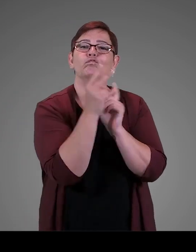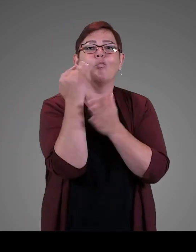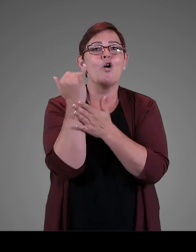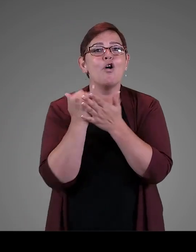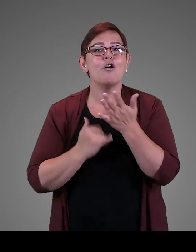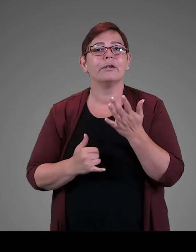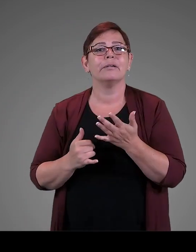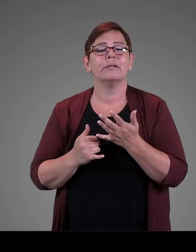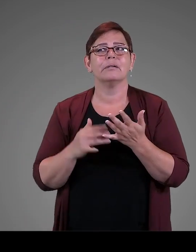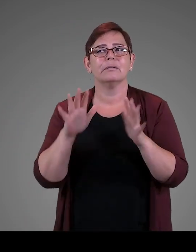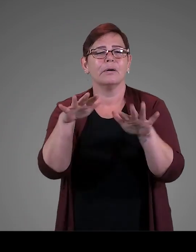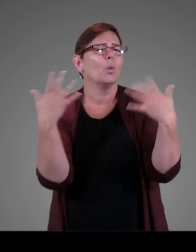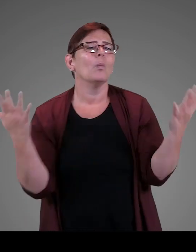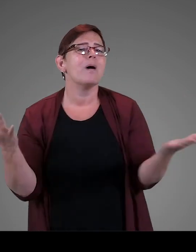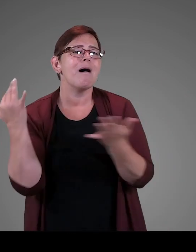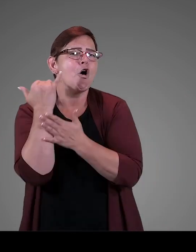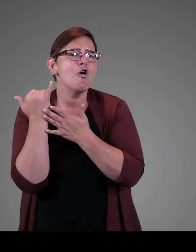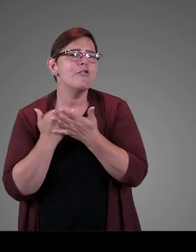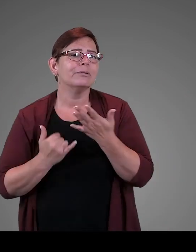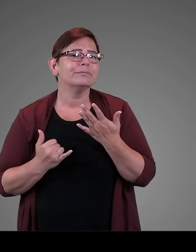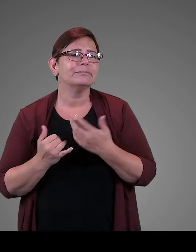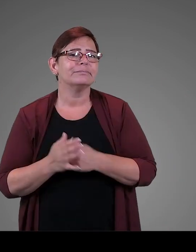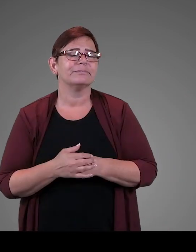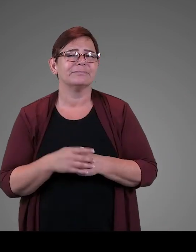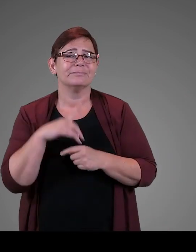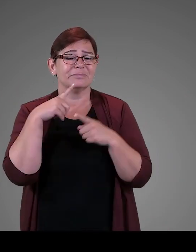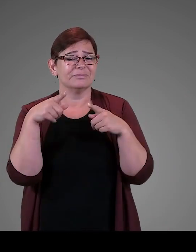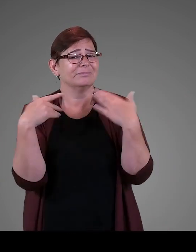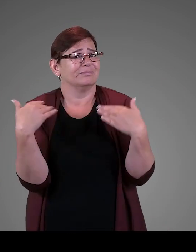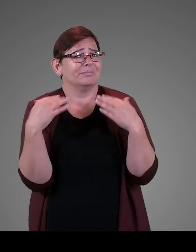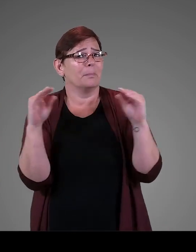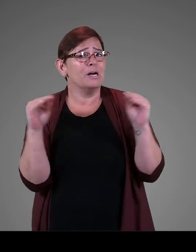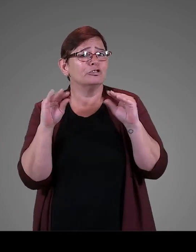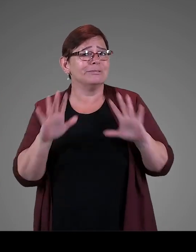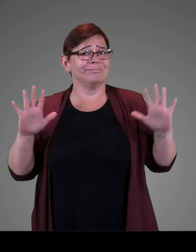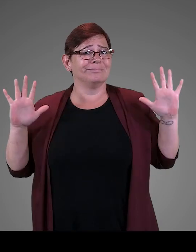Puis je cherche des gens qui ont de l'expérience à gérer des visas internationaux, si jamais il y en a.